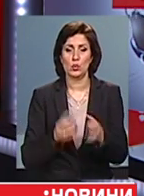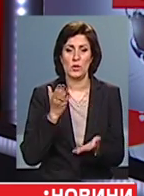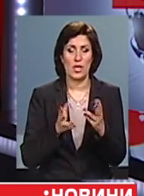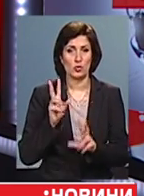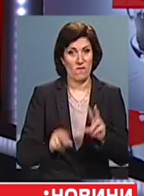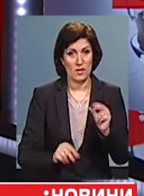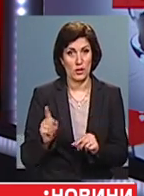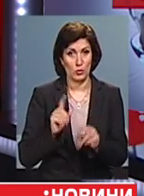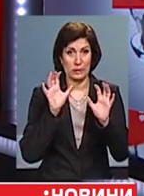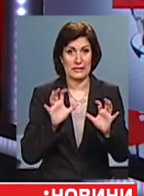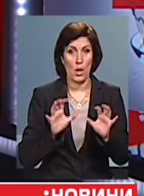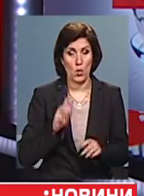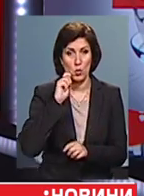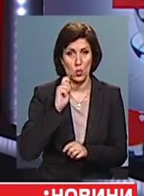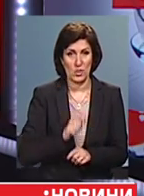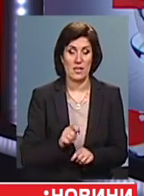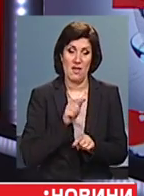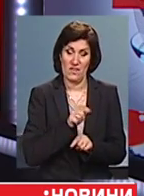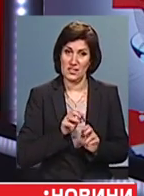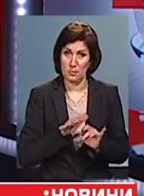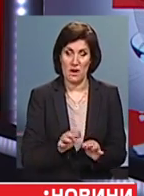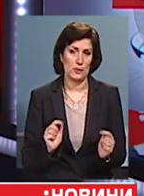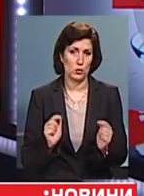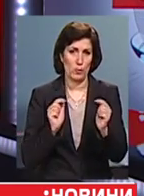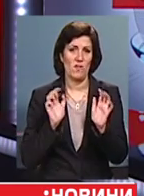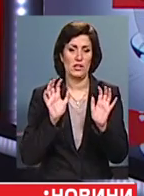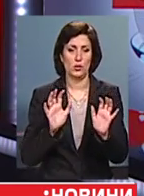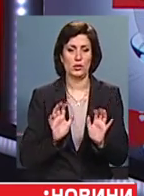суду, якщо вважатиме, що закон України в її справі суперечить Конституції.